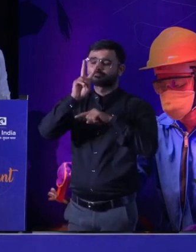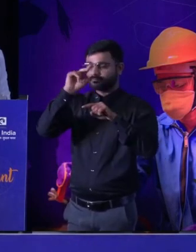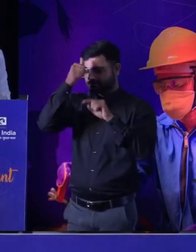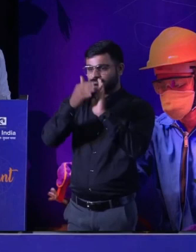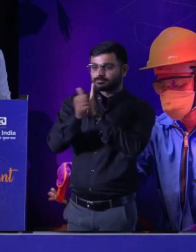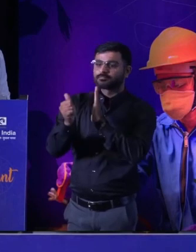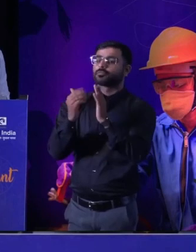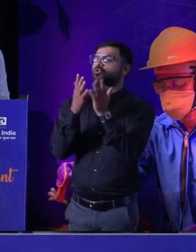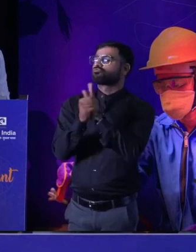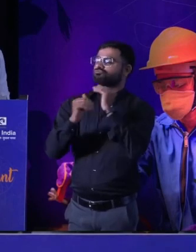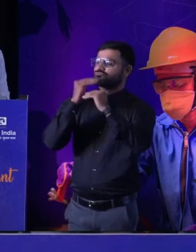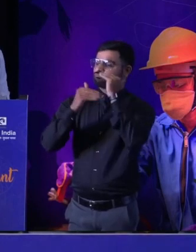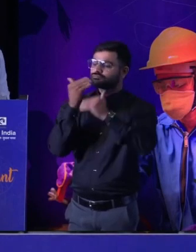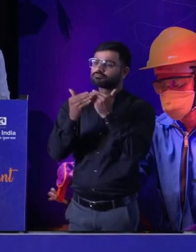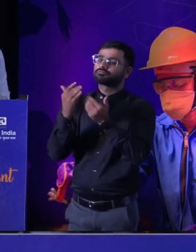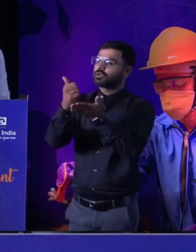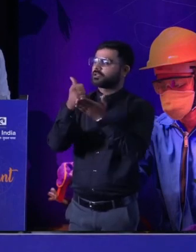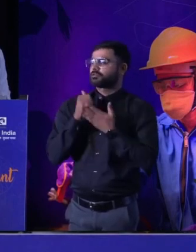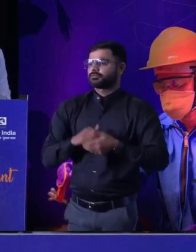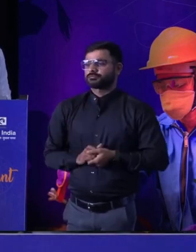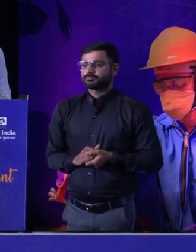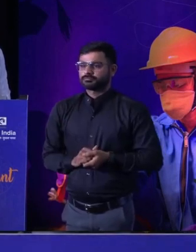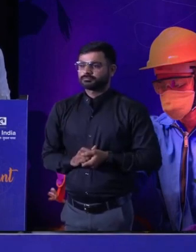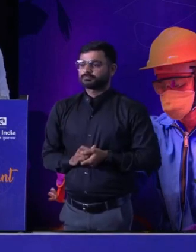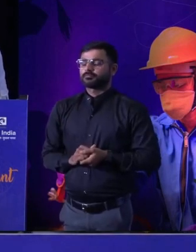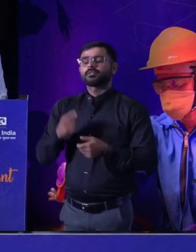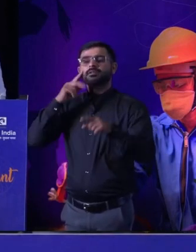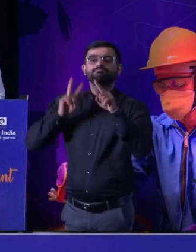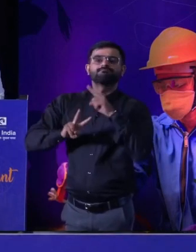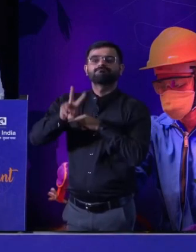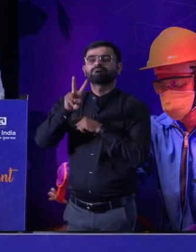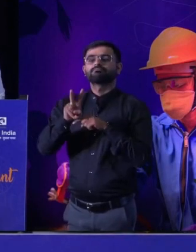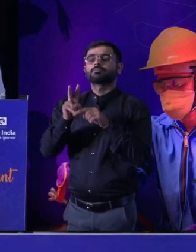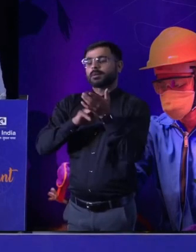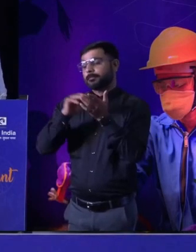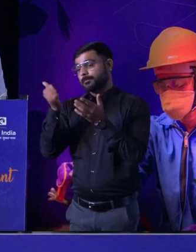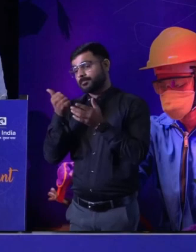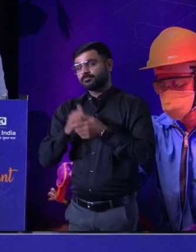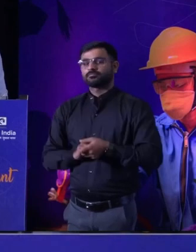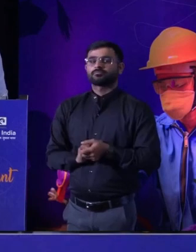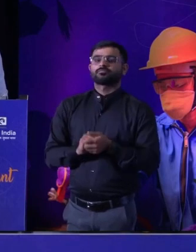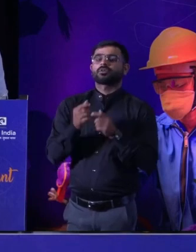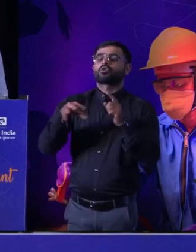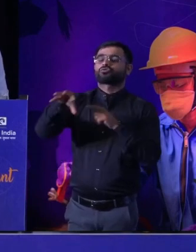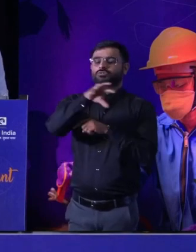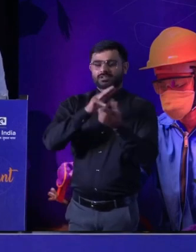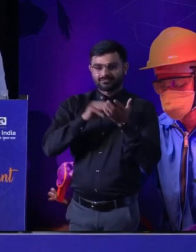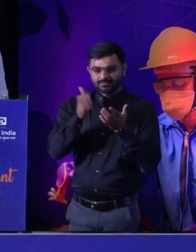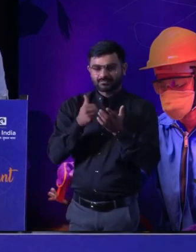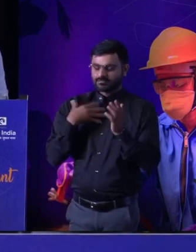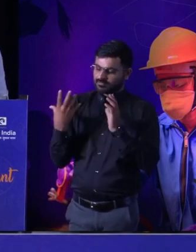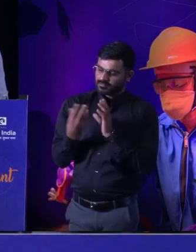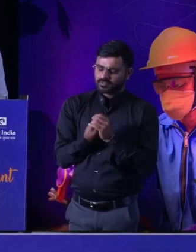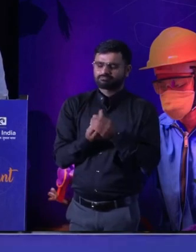भारत कुशल भारत को साकार करने में हमें सहायता मिलेगी। इस दिशा में माननीय मंत्री जी, माननीय राज्य मंत्री जी, हम